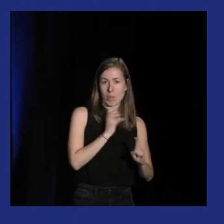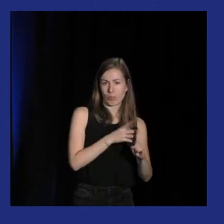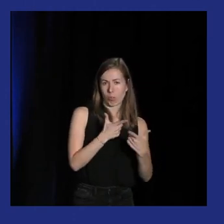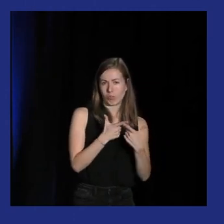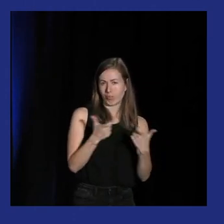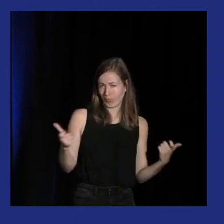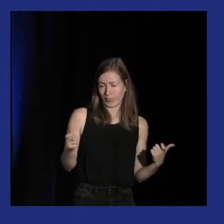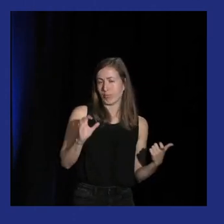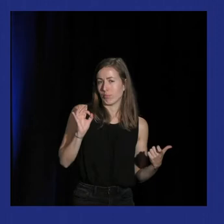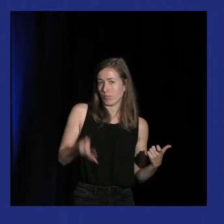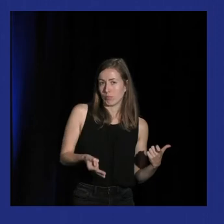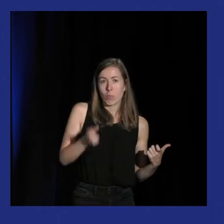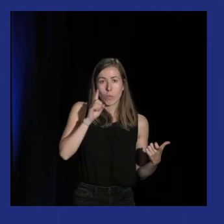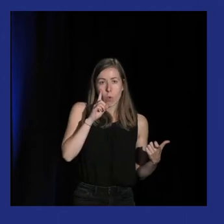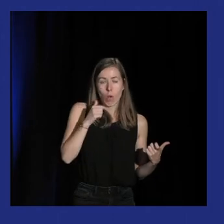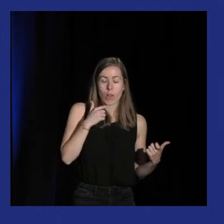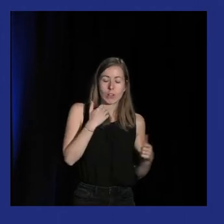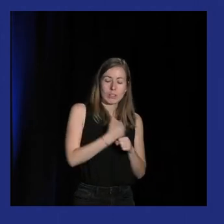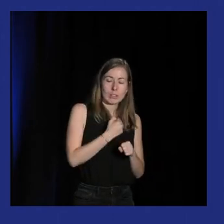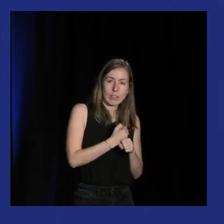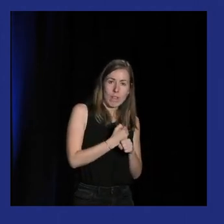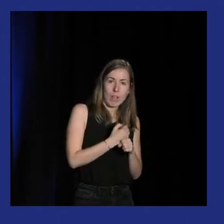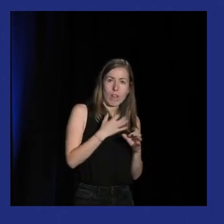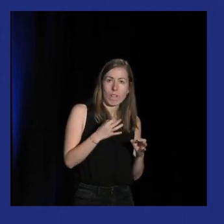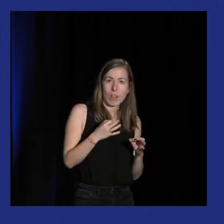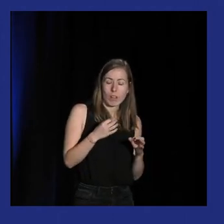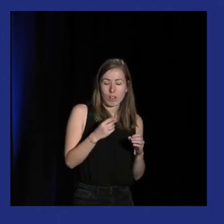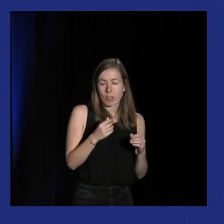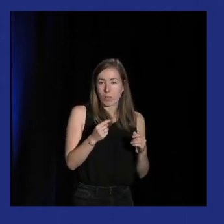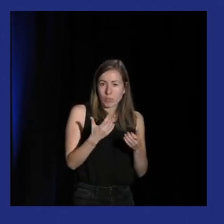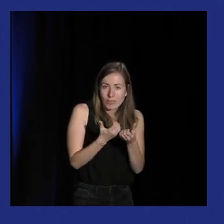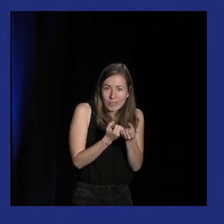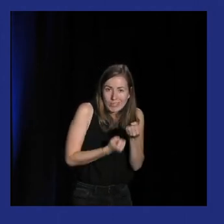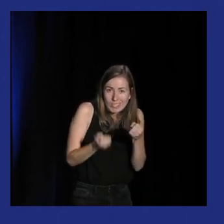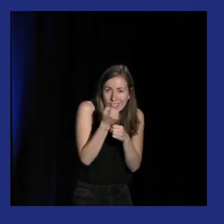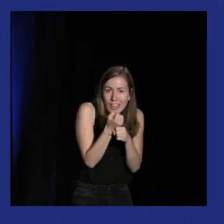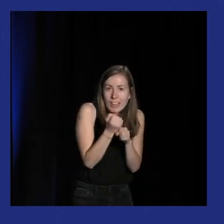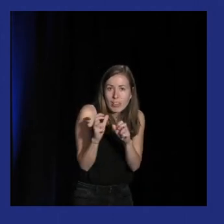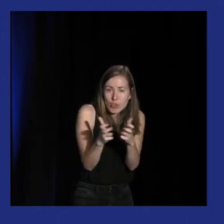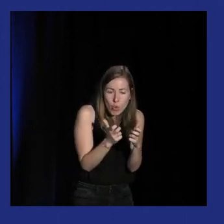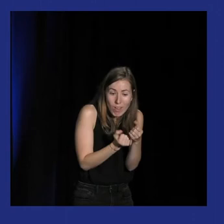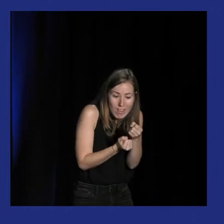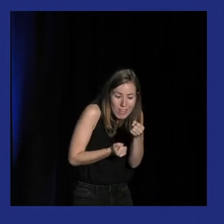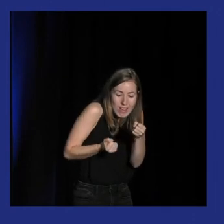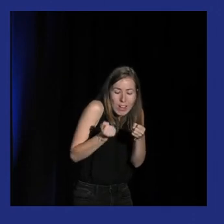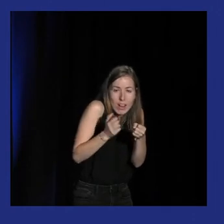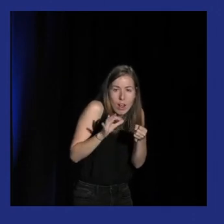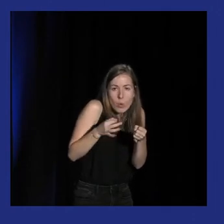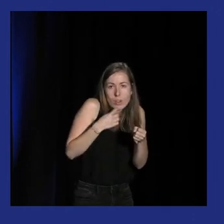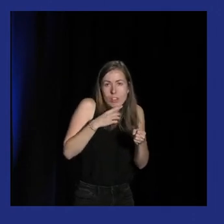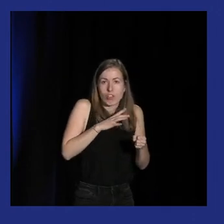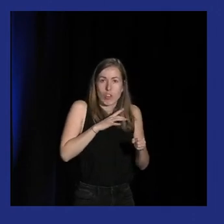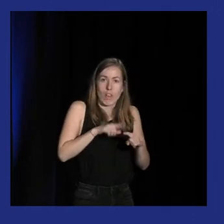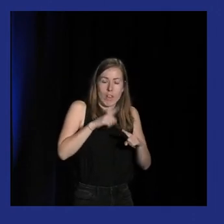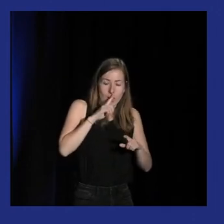quand on travaille quand on est à la genèse d'un nouveau jeu bon voilà il y a tout un travail de supervision musicale qui était un peu